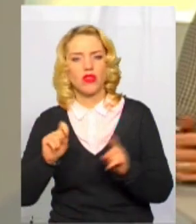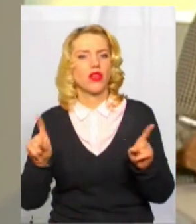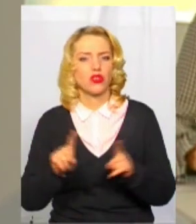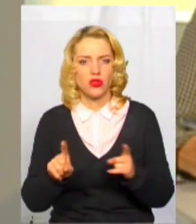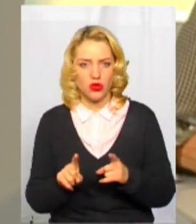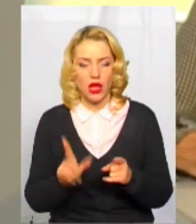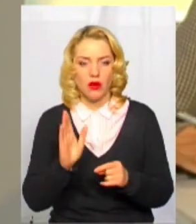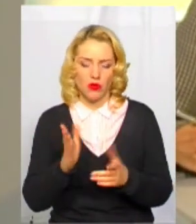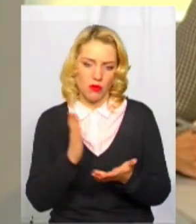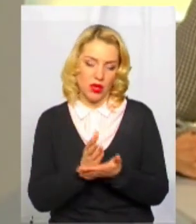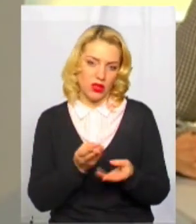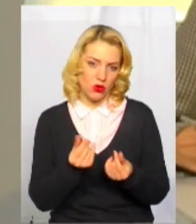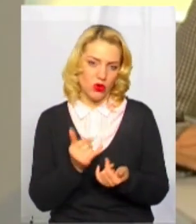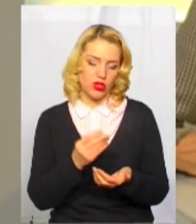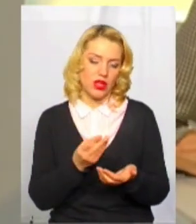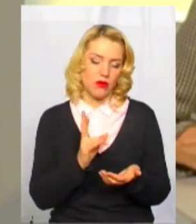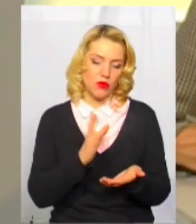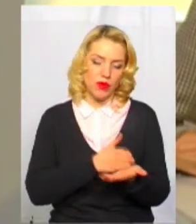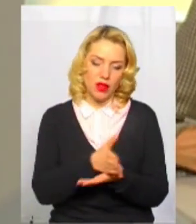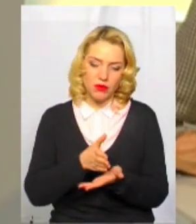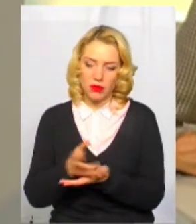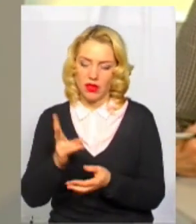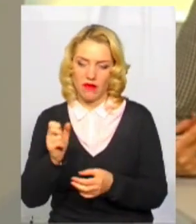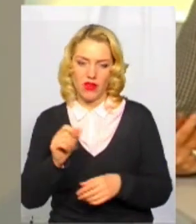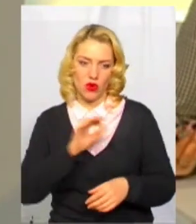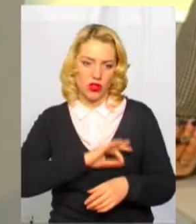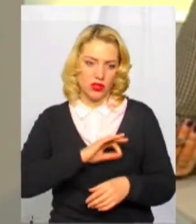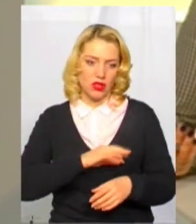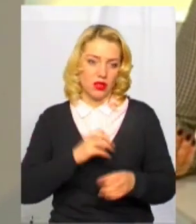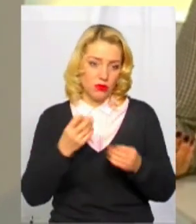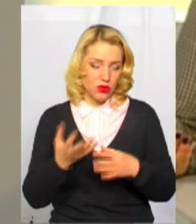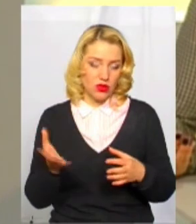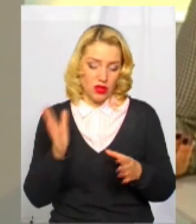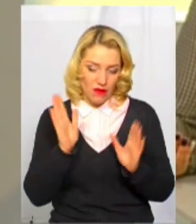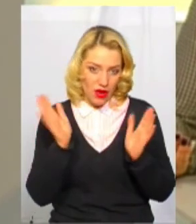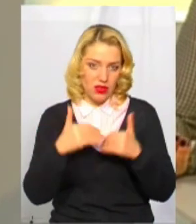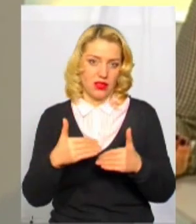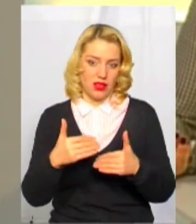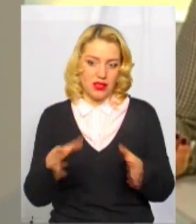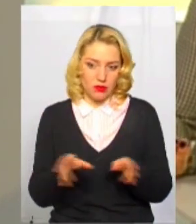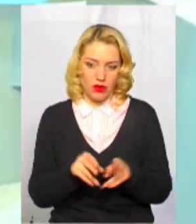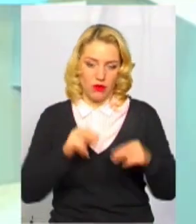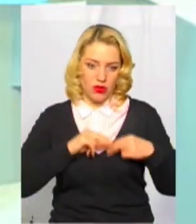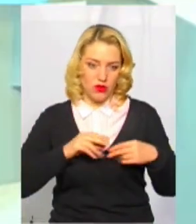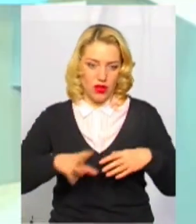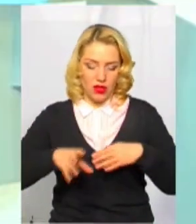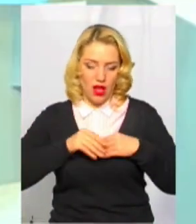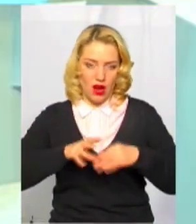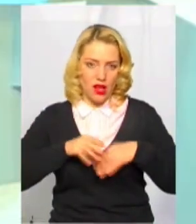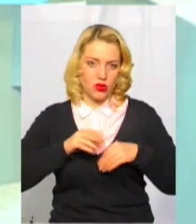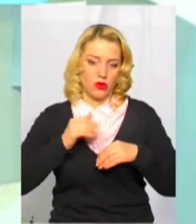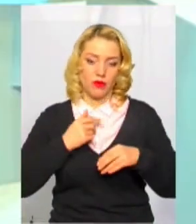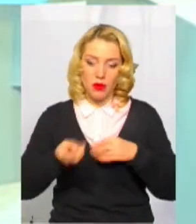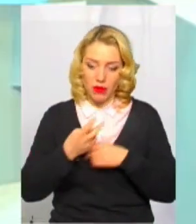і напрямки їх використання, які ми маємо. Давайте просто співпрацювати разом, приходьте до нас як можна чаще, ми